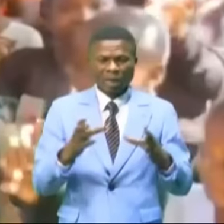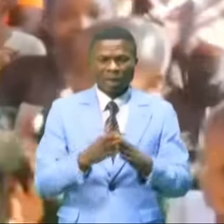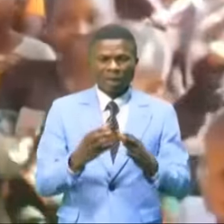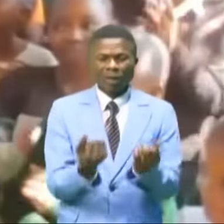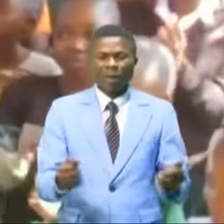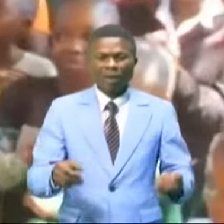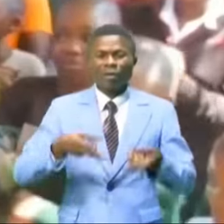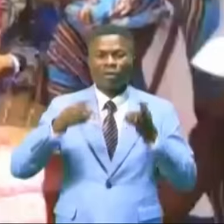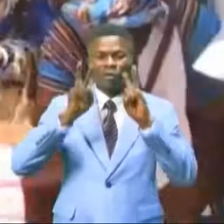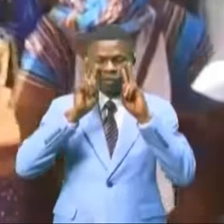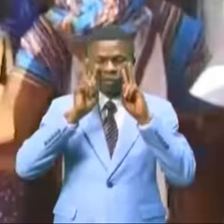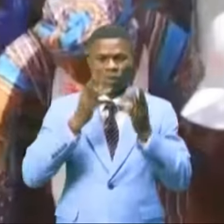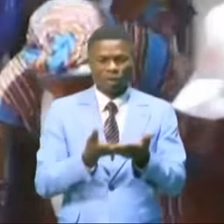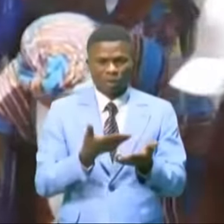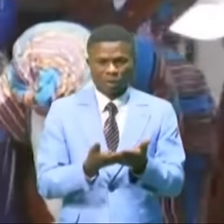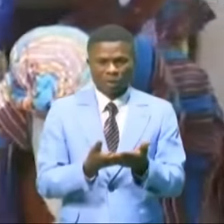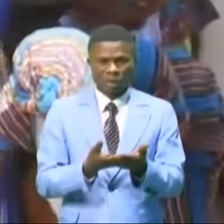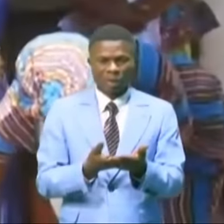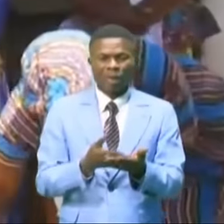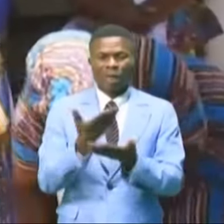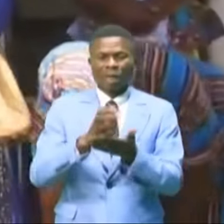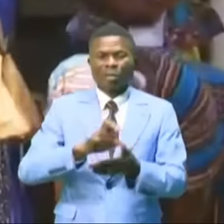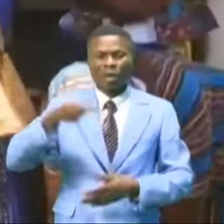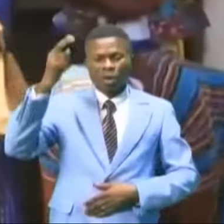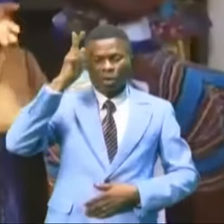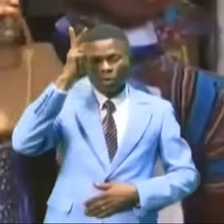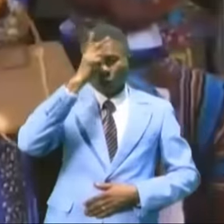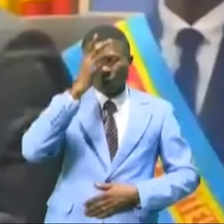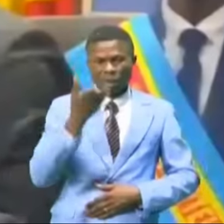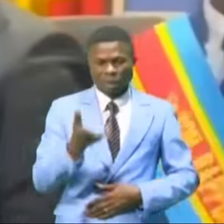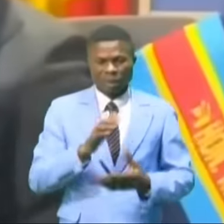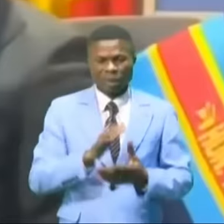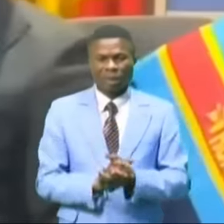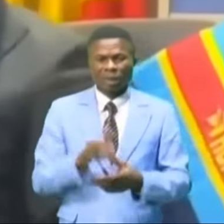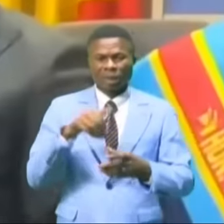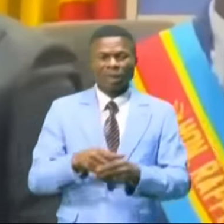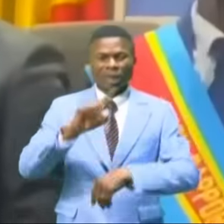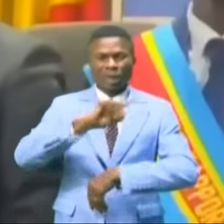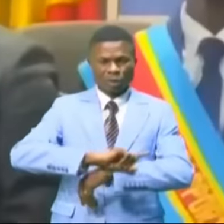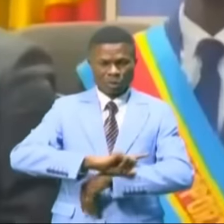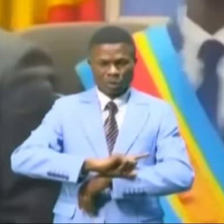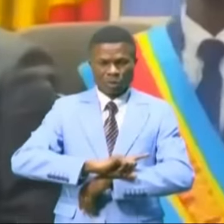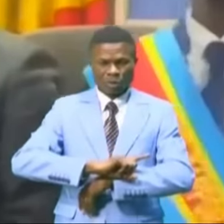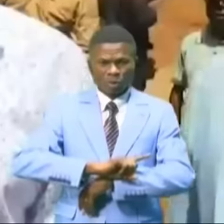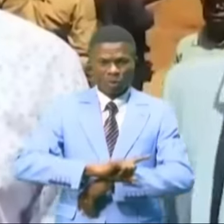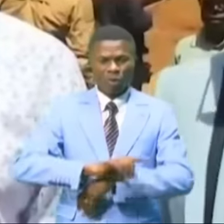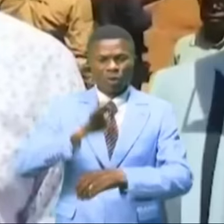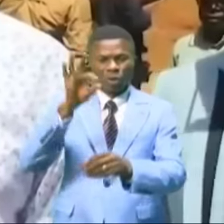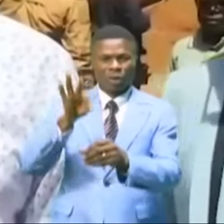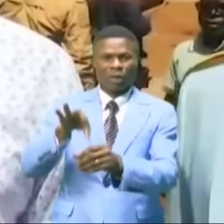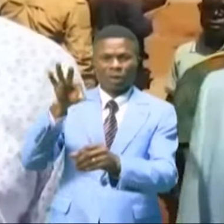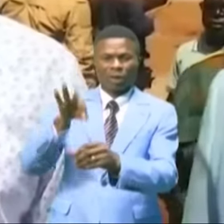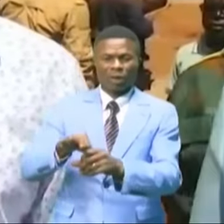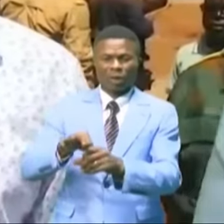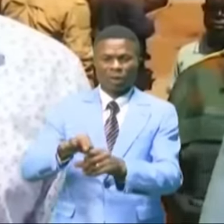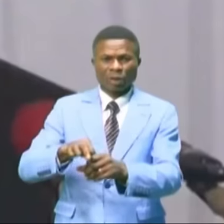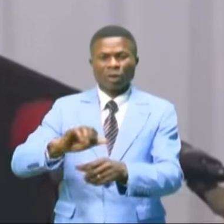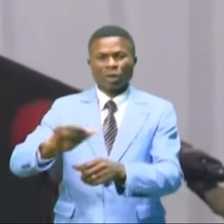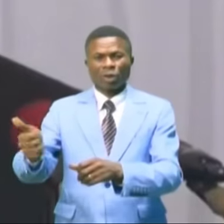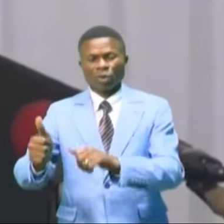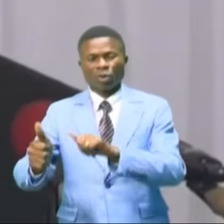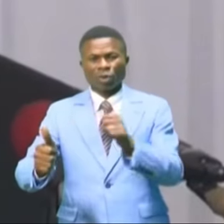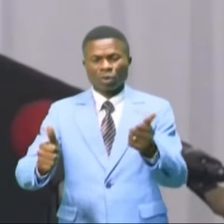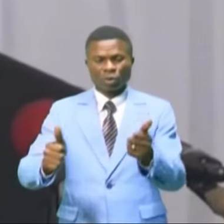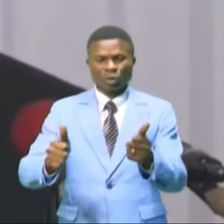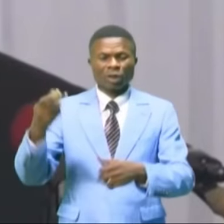les enfants vulnérables de cette partie du Haut-Katanga. C'était à l'occasion de l'élection de certains jeunes fils de